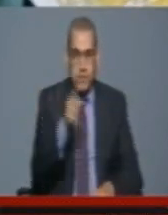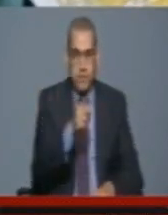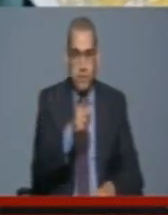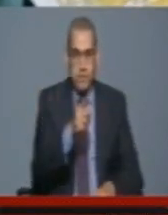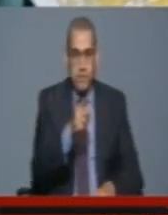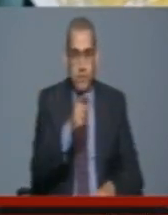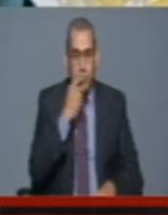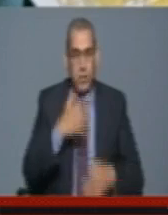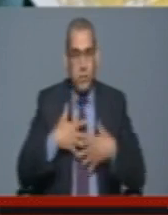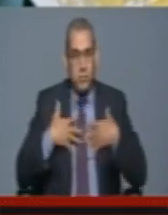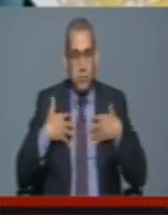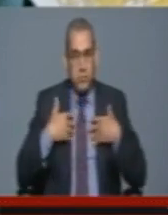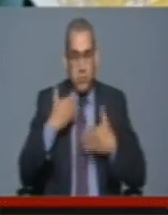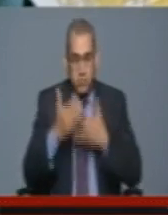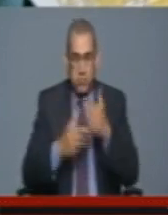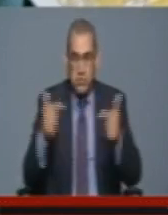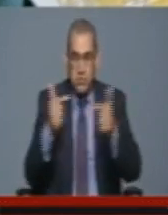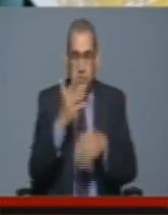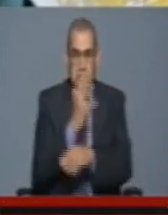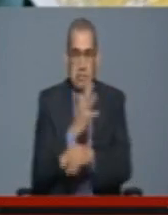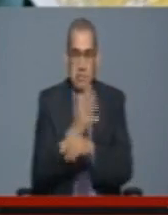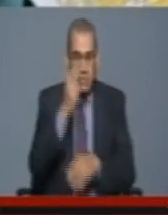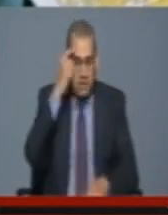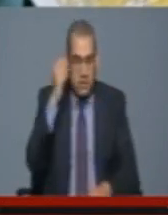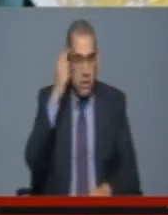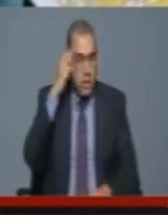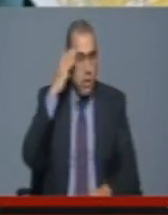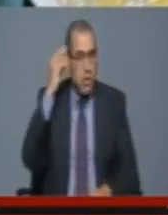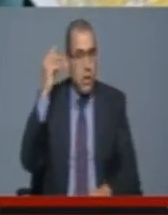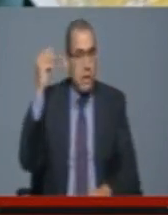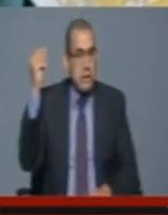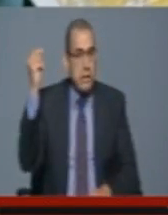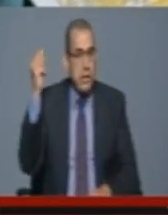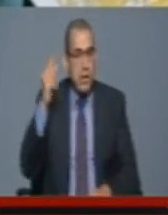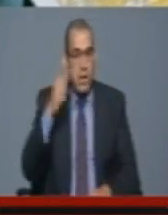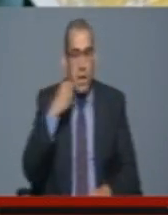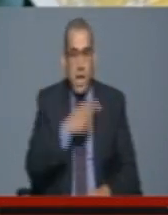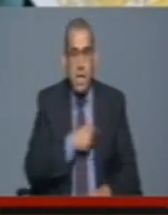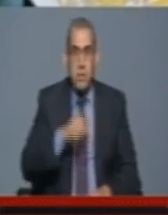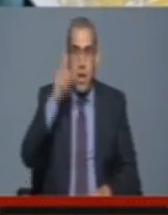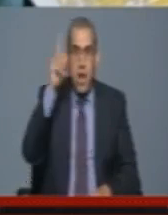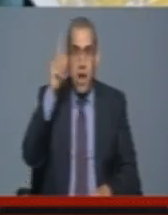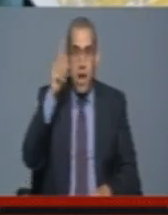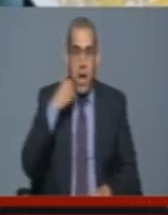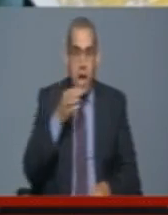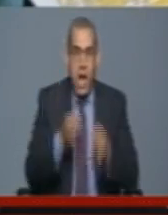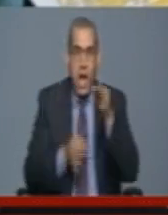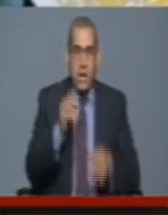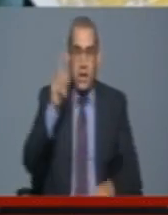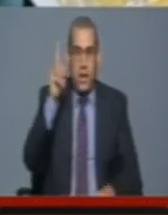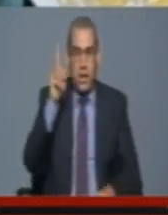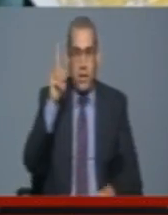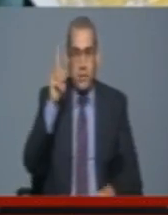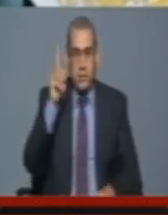تشعلها أصوات متطرفة تناست أن اسم الله العدل،